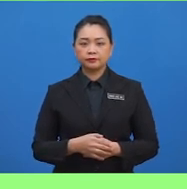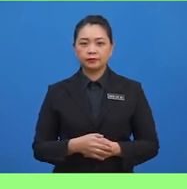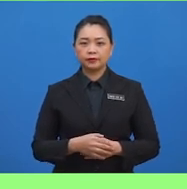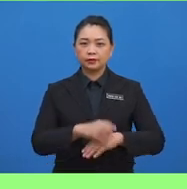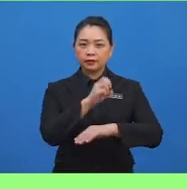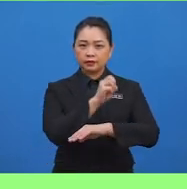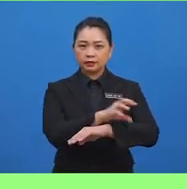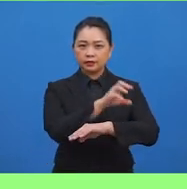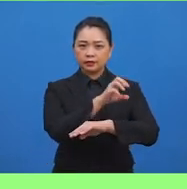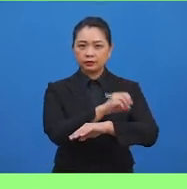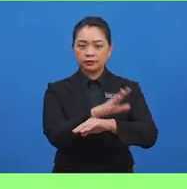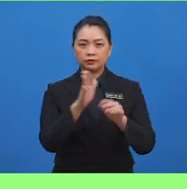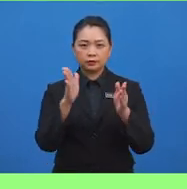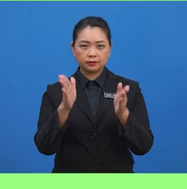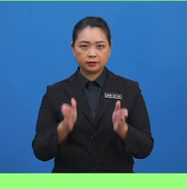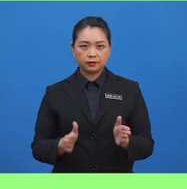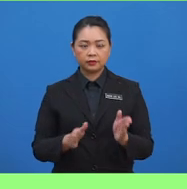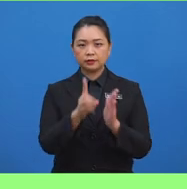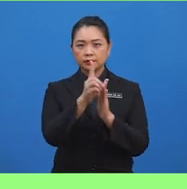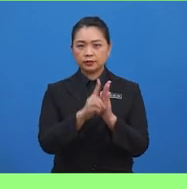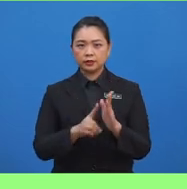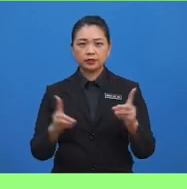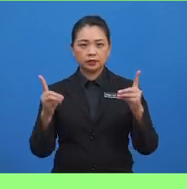kau selalu ditemui